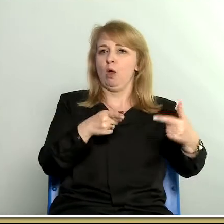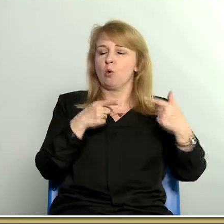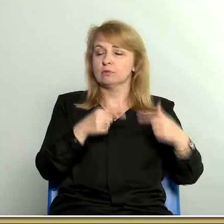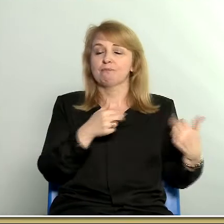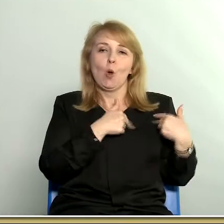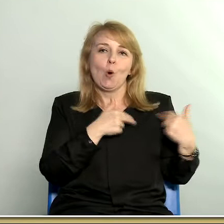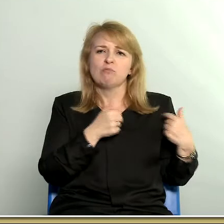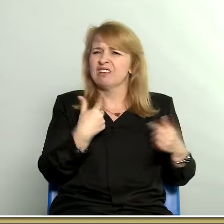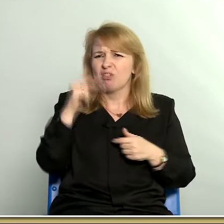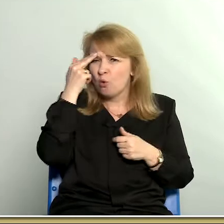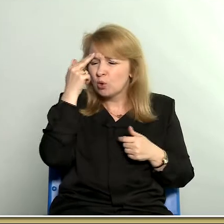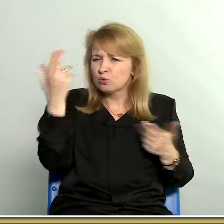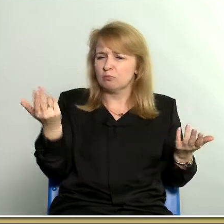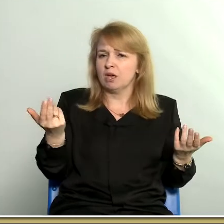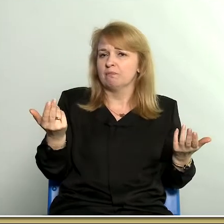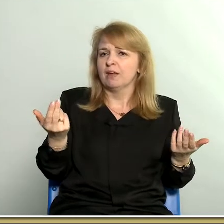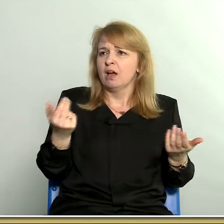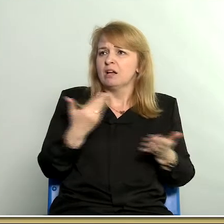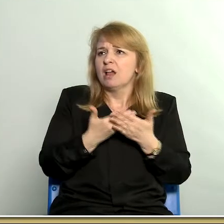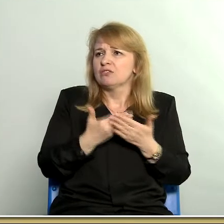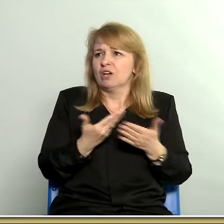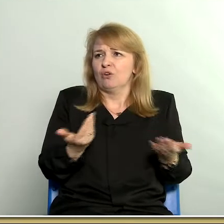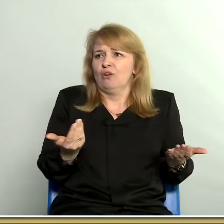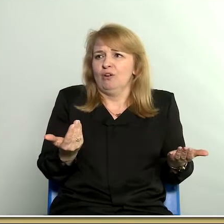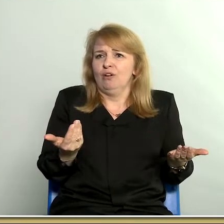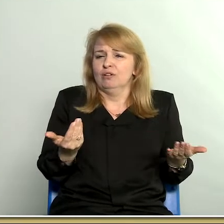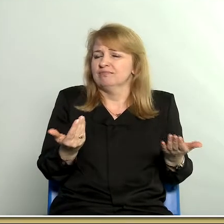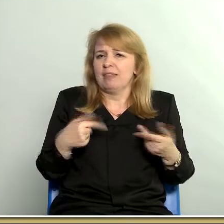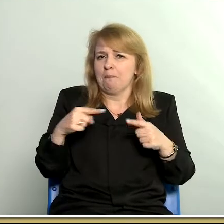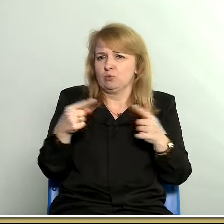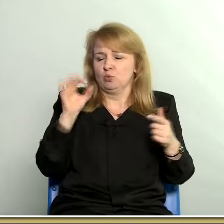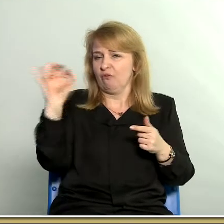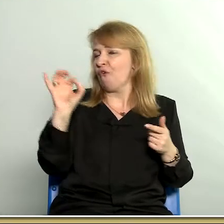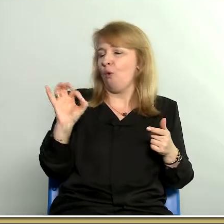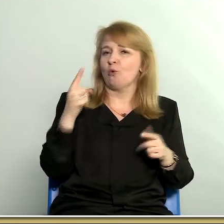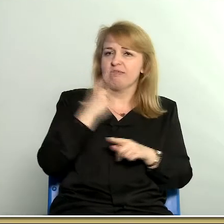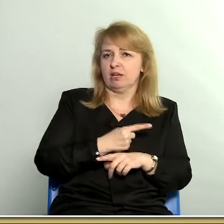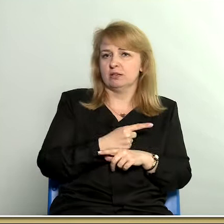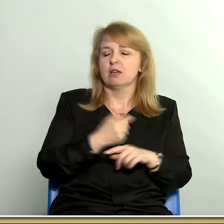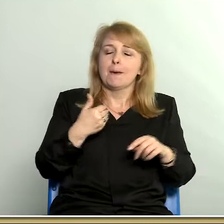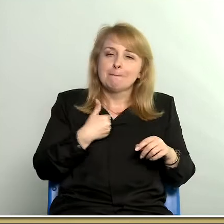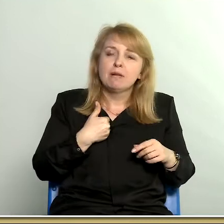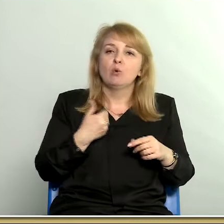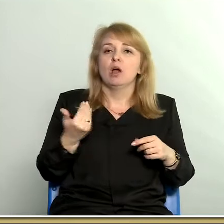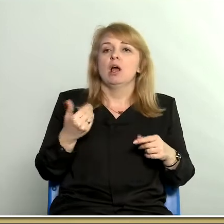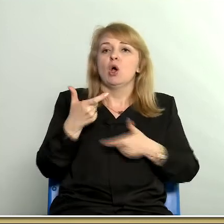mogła zrozumieć pewne rzeczy albo nie chciała, natomiast ostatecznie no nałożyła duże